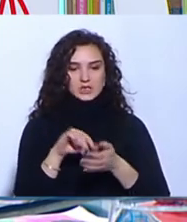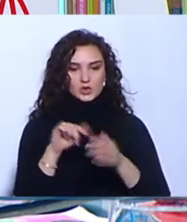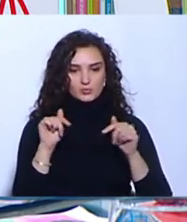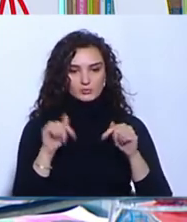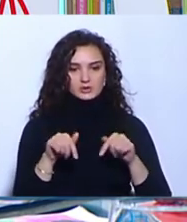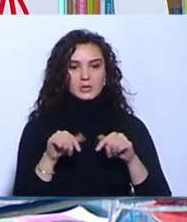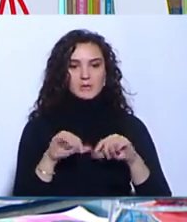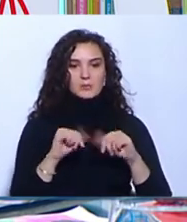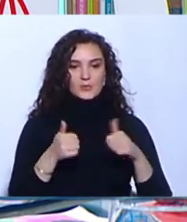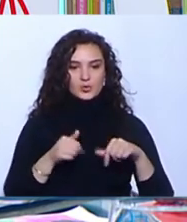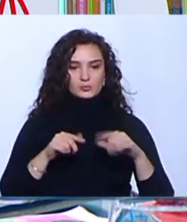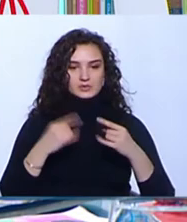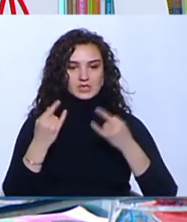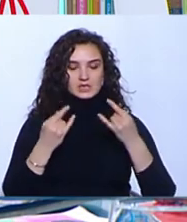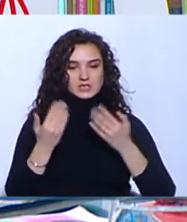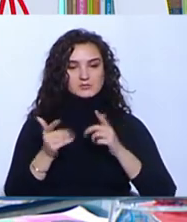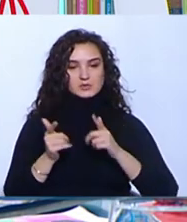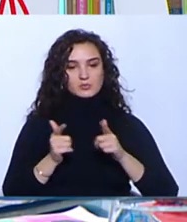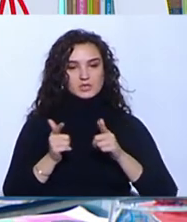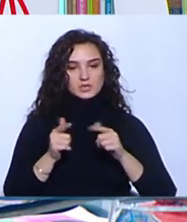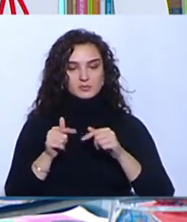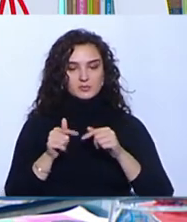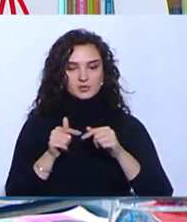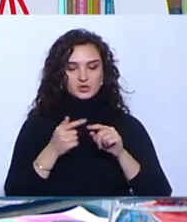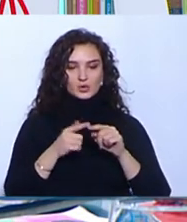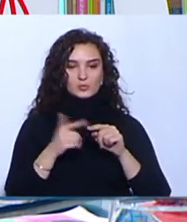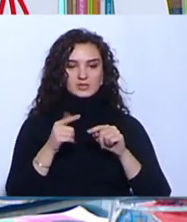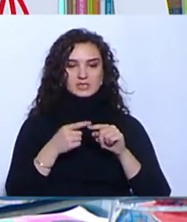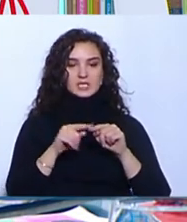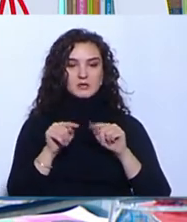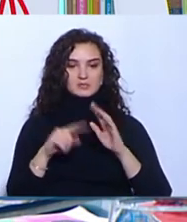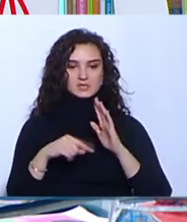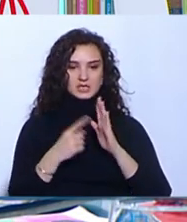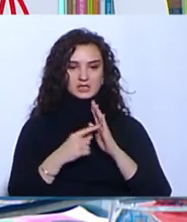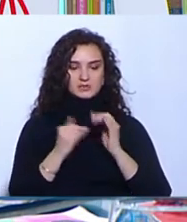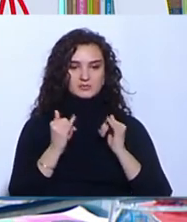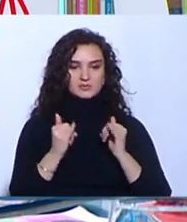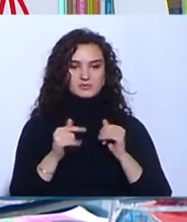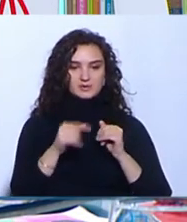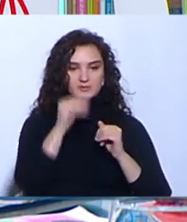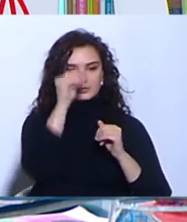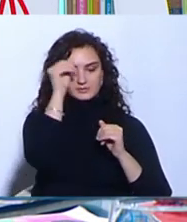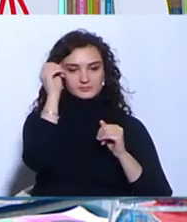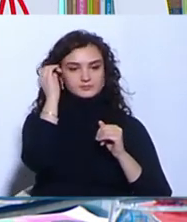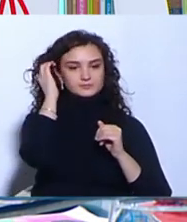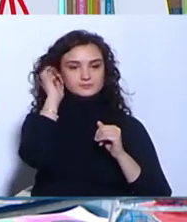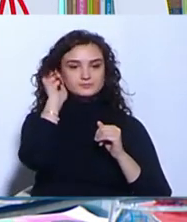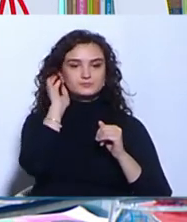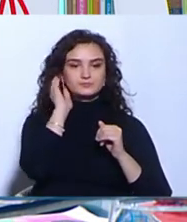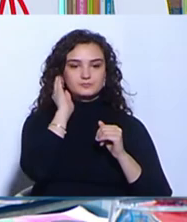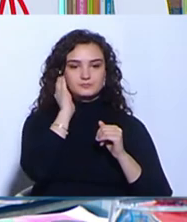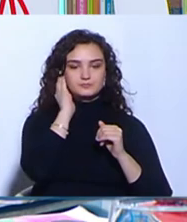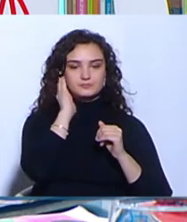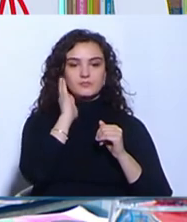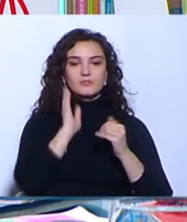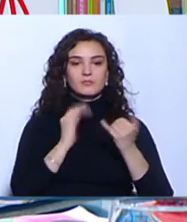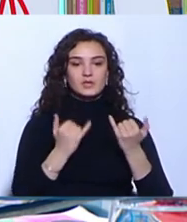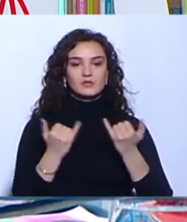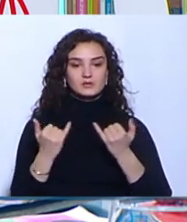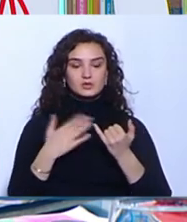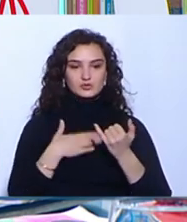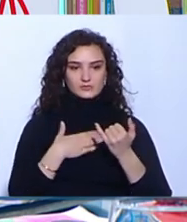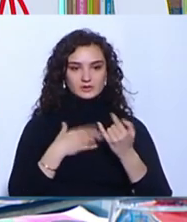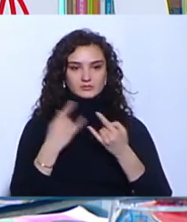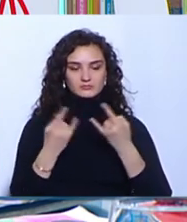ამ ტიპის გადაცემების მომზადებაში, რომელიც ლიმფედემის საკითხებს ეძღვნება. და დღევანდელი ჩვენი გადაცემა არის